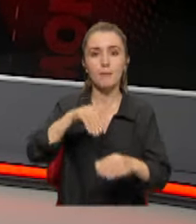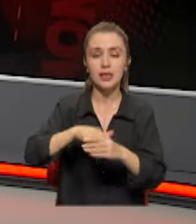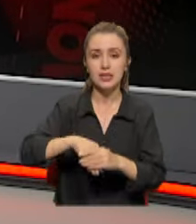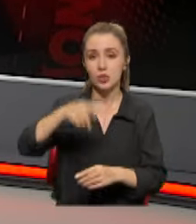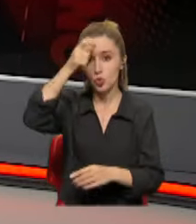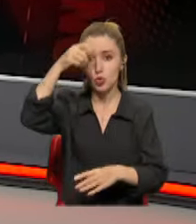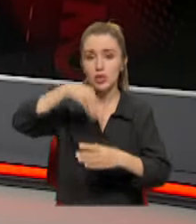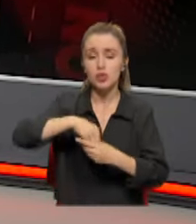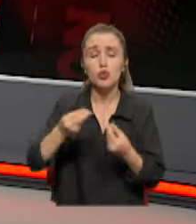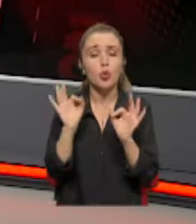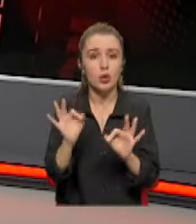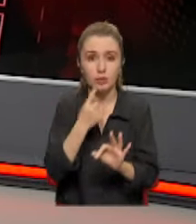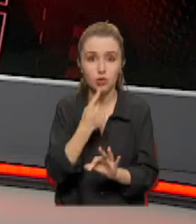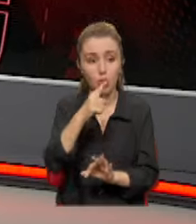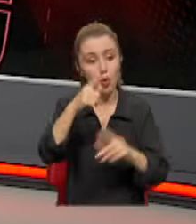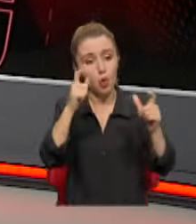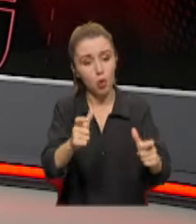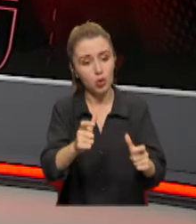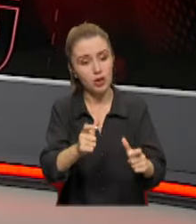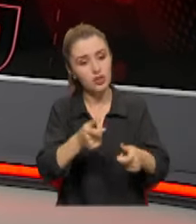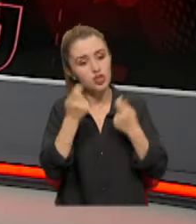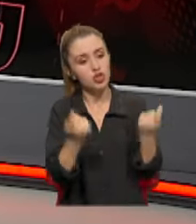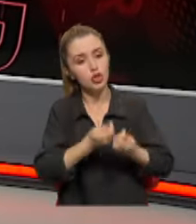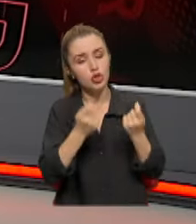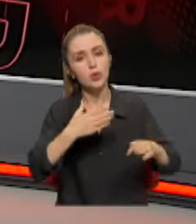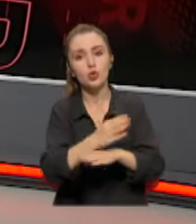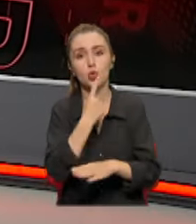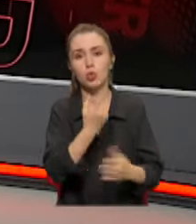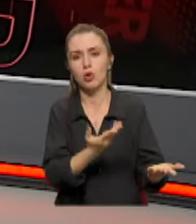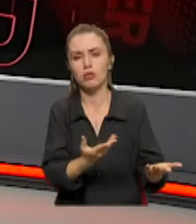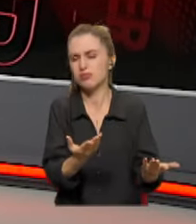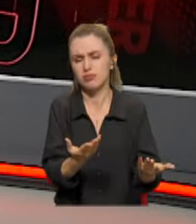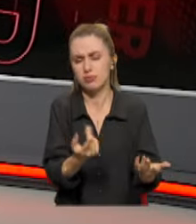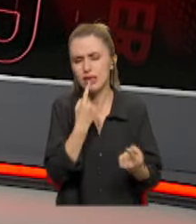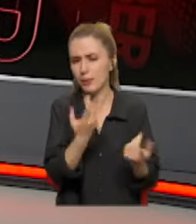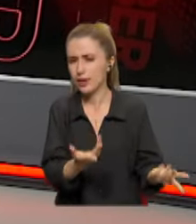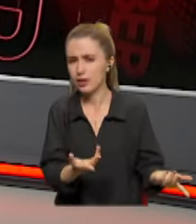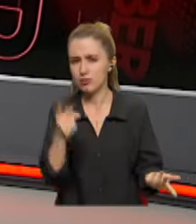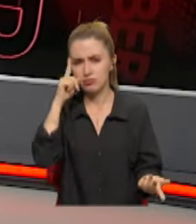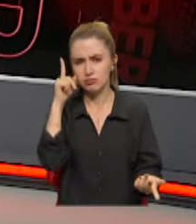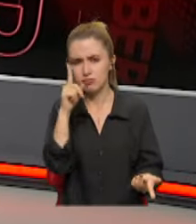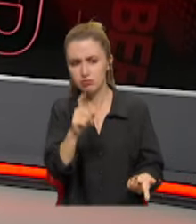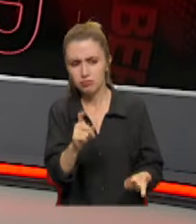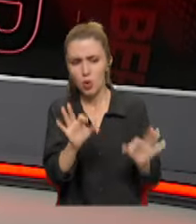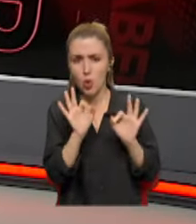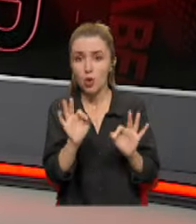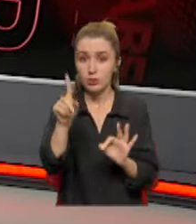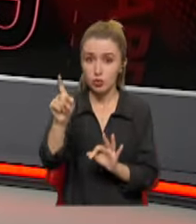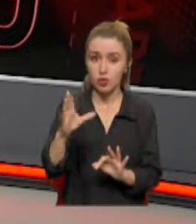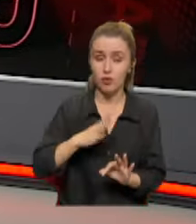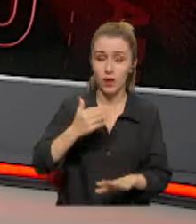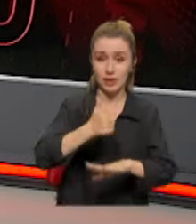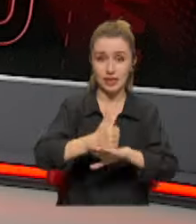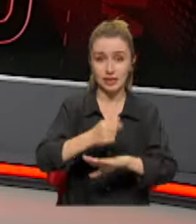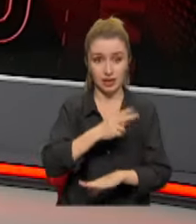Türkiye'nin kalbidir demiş. Orada yetişmesi doğru olurmuşmuş. Bu ne demek? Hani çok önemli bir soru sorarsınız